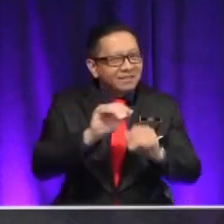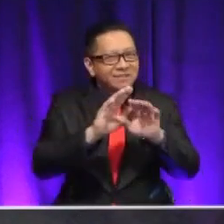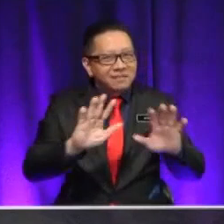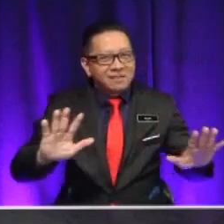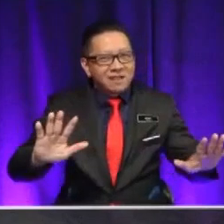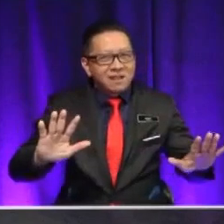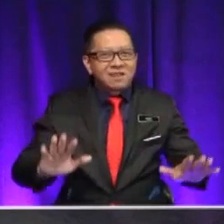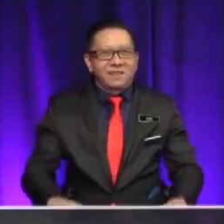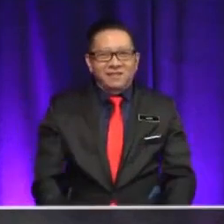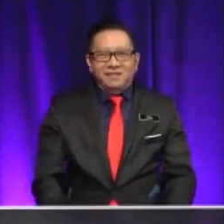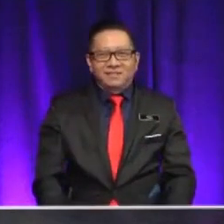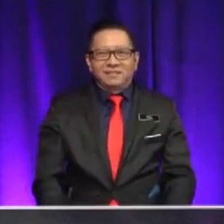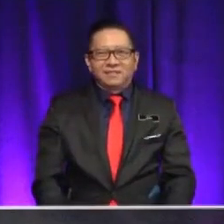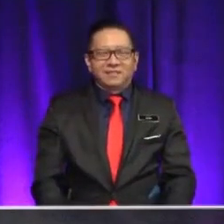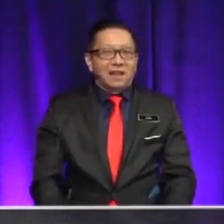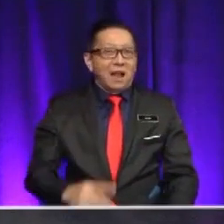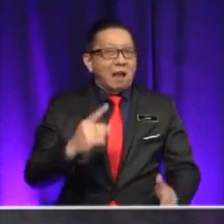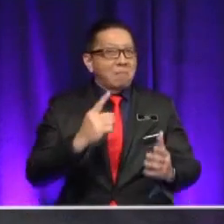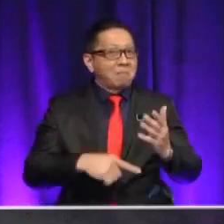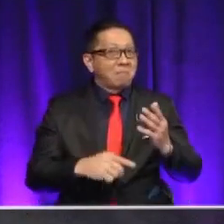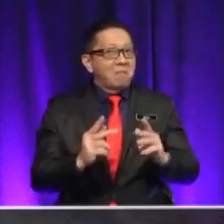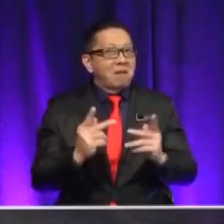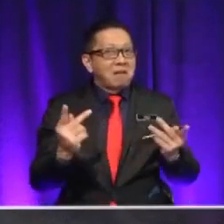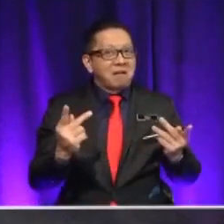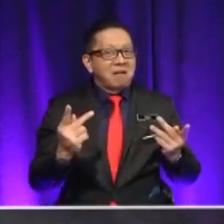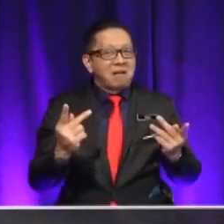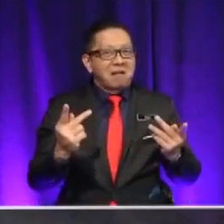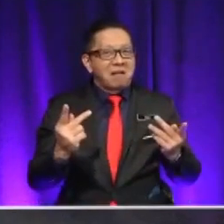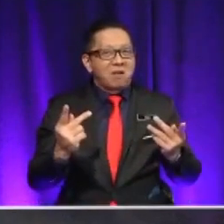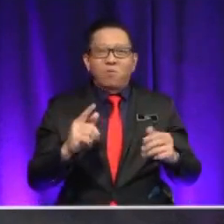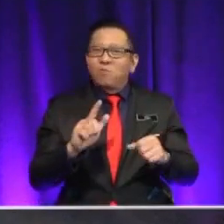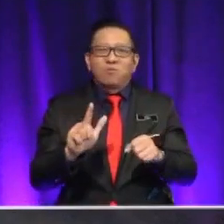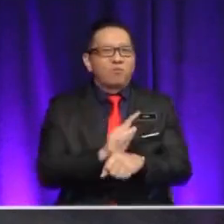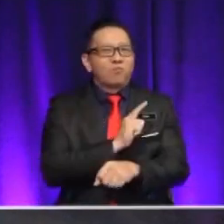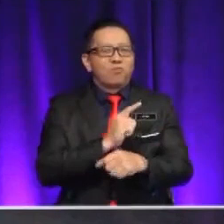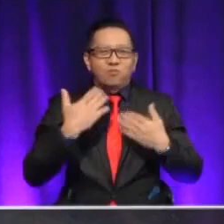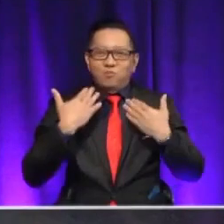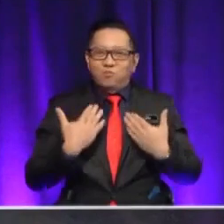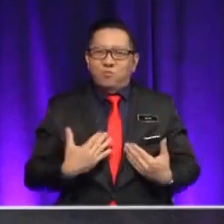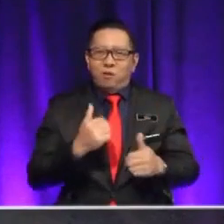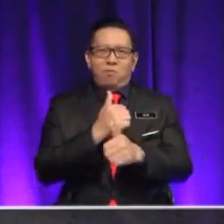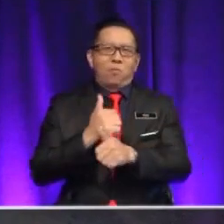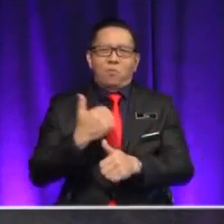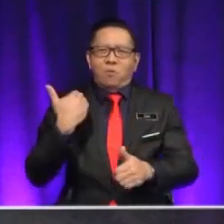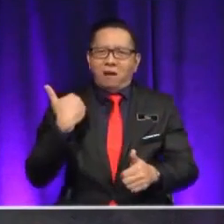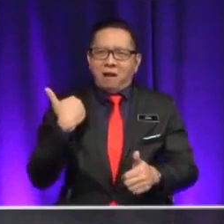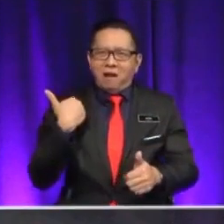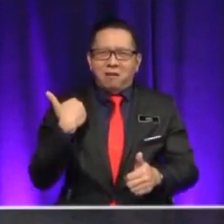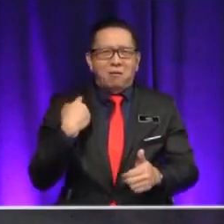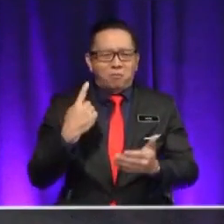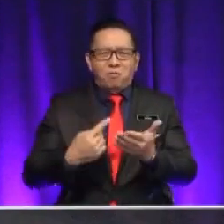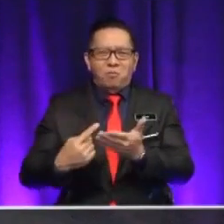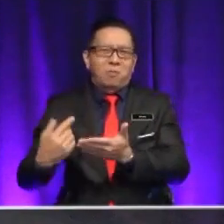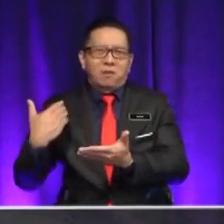Okey, hai. Apa khabar? Wah, lengkap uniform sekolah. Ada pengawas pusat semua kan?